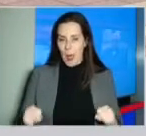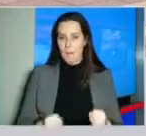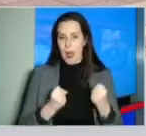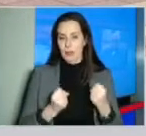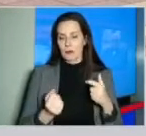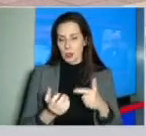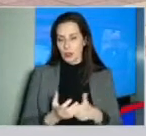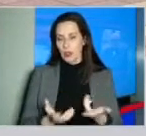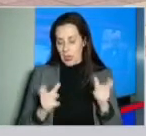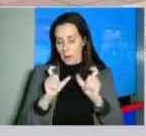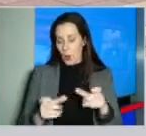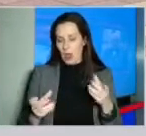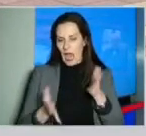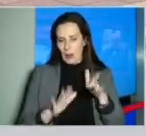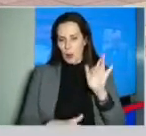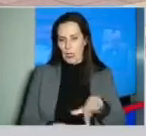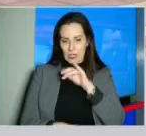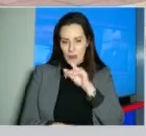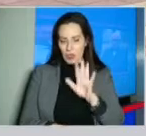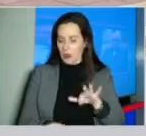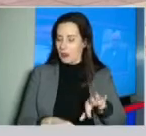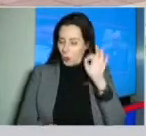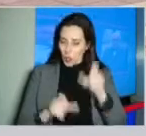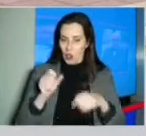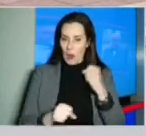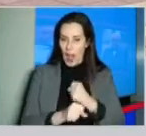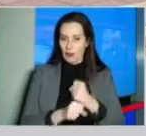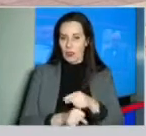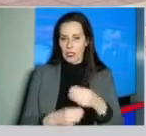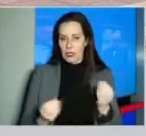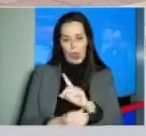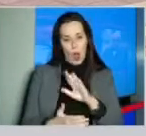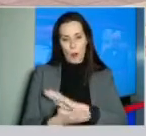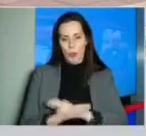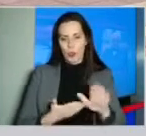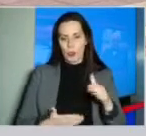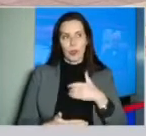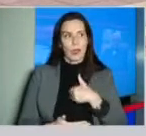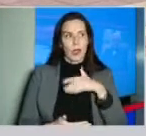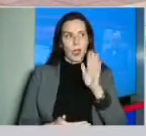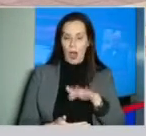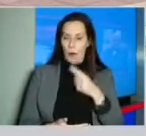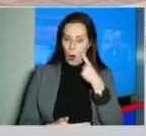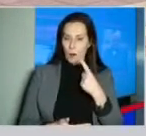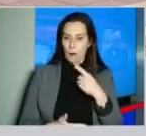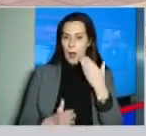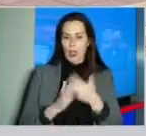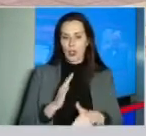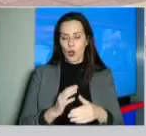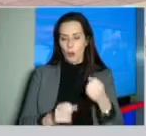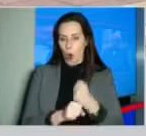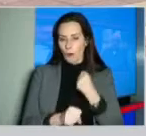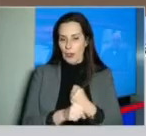רציניים כדי למנוע את התופעות הללו. גם בבחירת האנשים לעבודה, זה דבר לא פשוט. אנחנו גם חווים מחסור בכוח